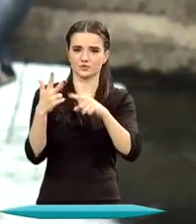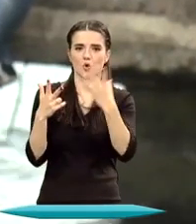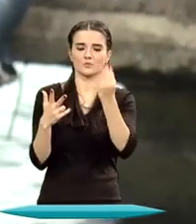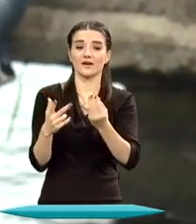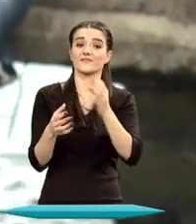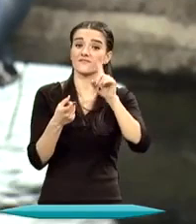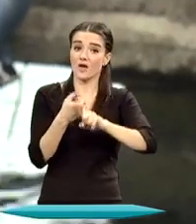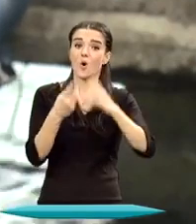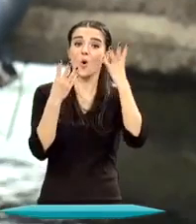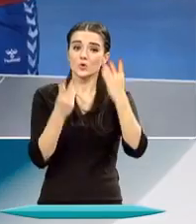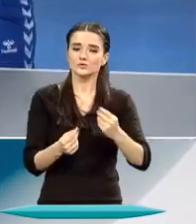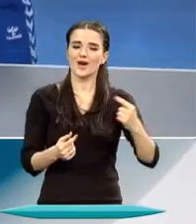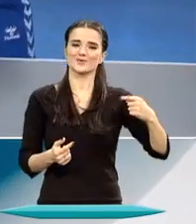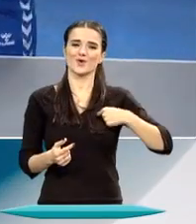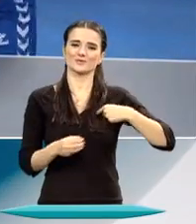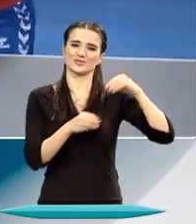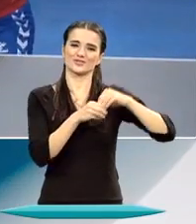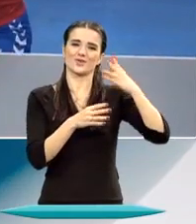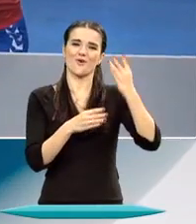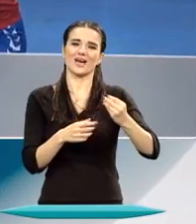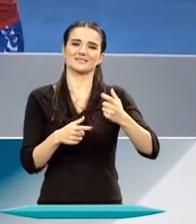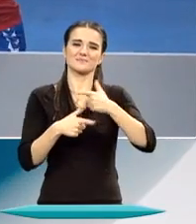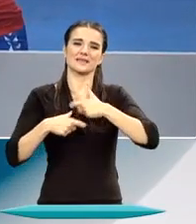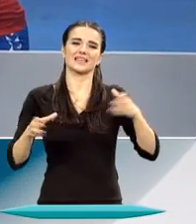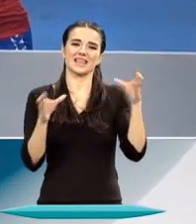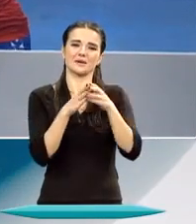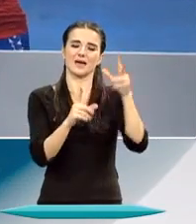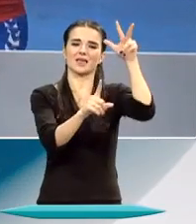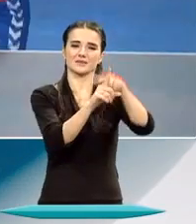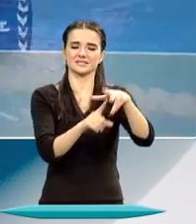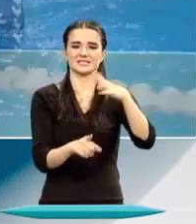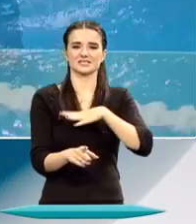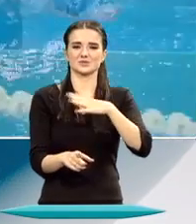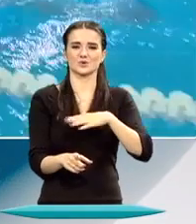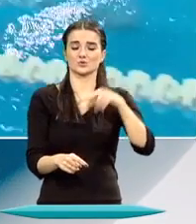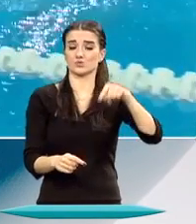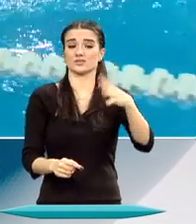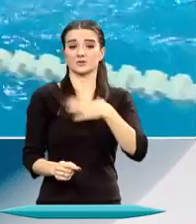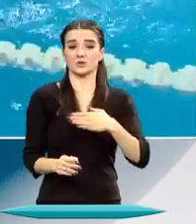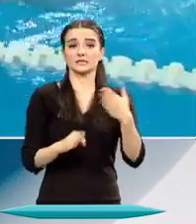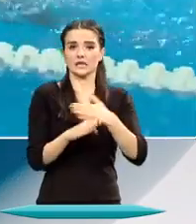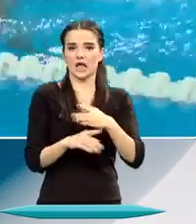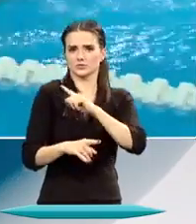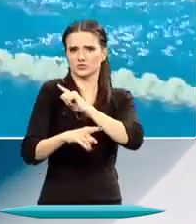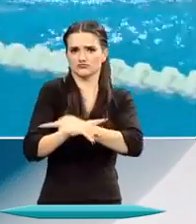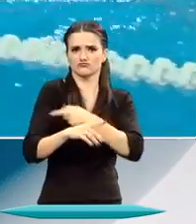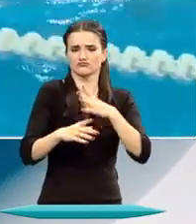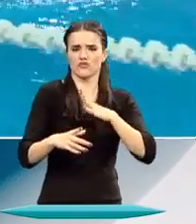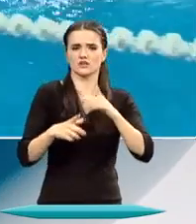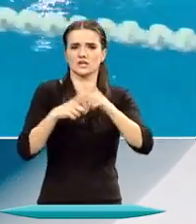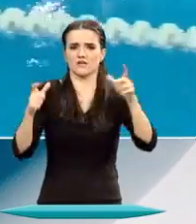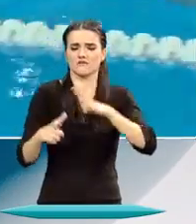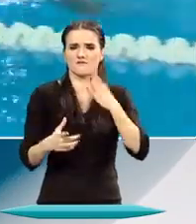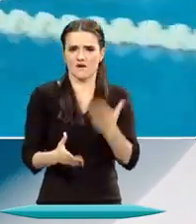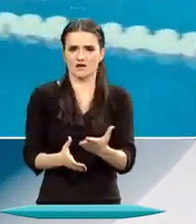ve olursa yani gönlümüzden geçen milli takım. Bunu istiyoruz çünkü hani yeterli yeteneği